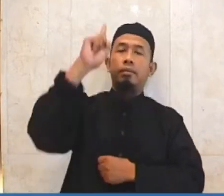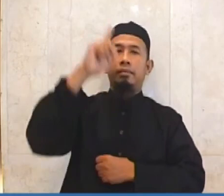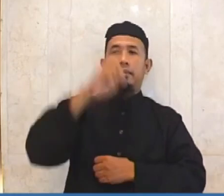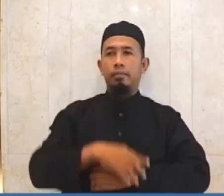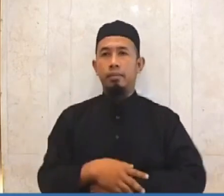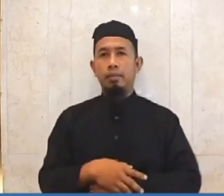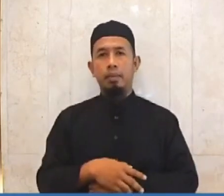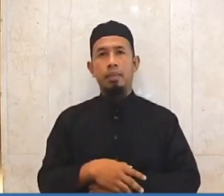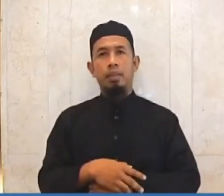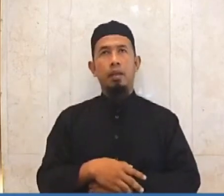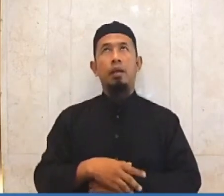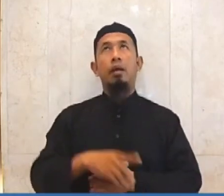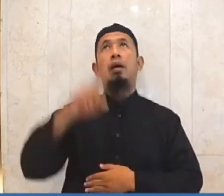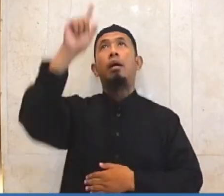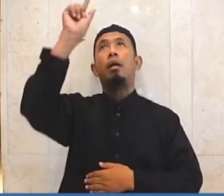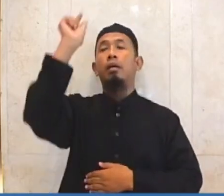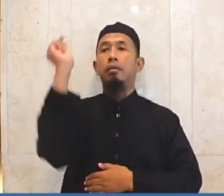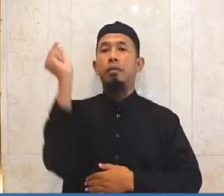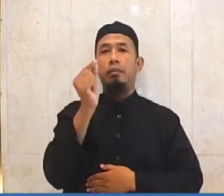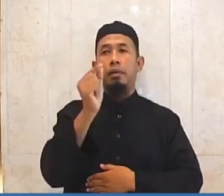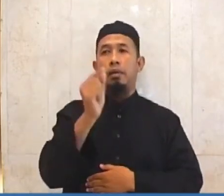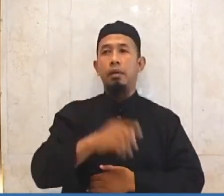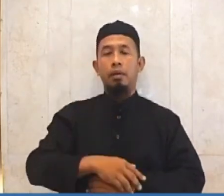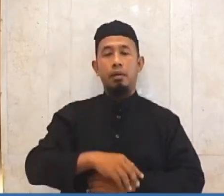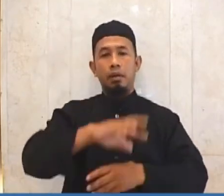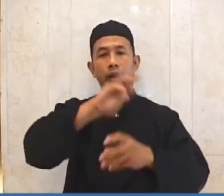allahqalahu Subhanahu Wa